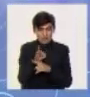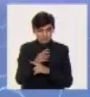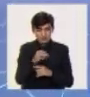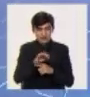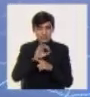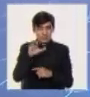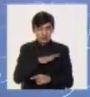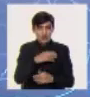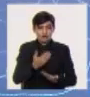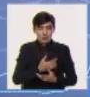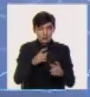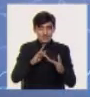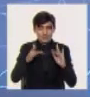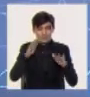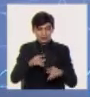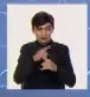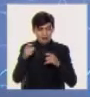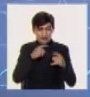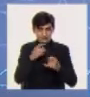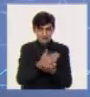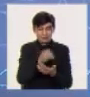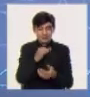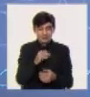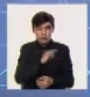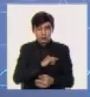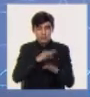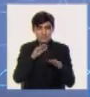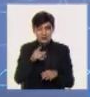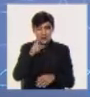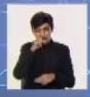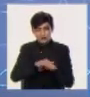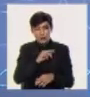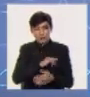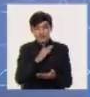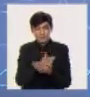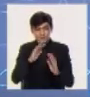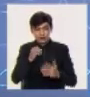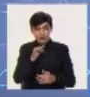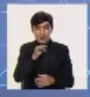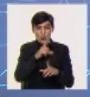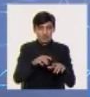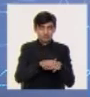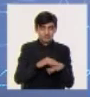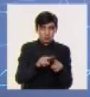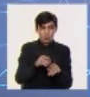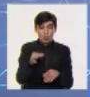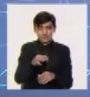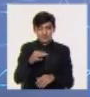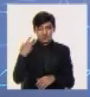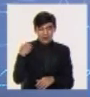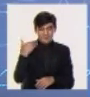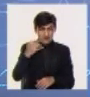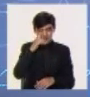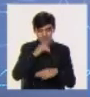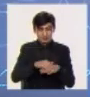жазбаларын тұрғындар әлеуметтік желілерге жүктеп жатыр. Тіпті жұмыс басты әкімнің уақыты болса, азаматтар облыс басшысын тұрмыстық қалдықтар